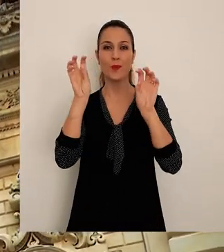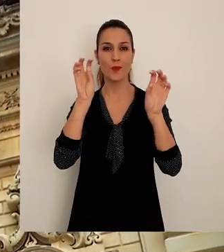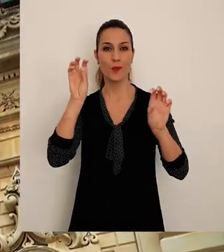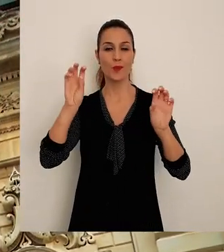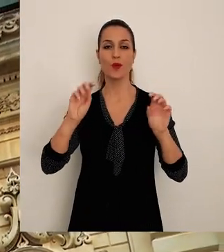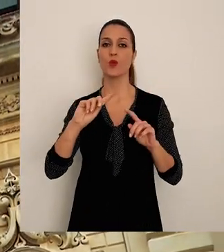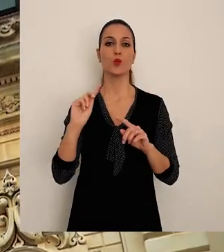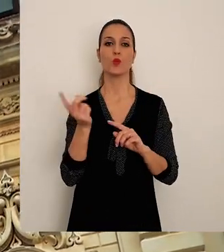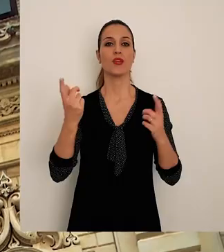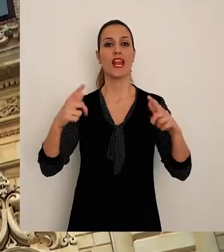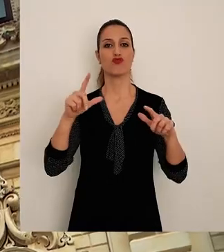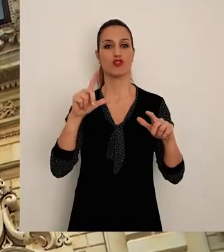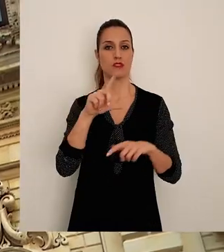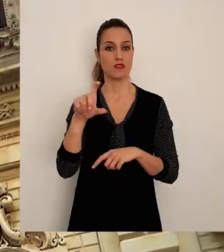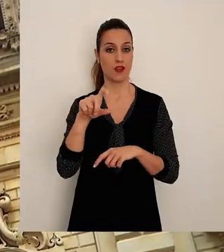città.